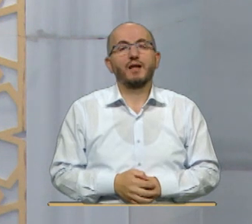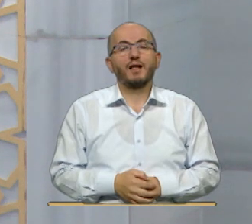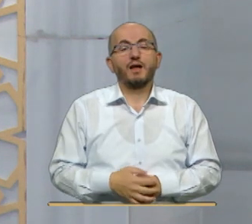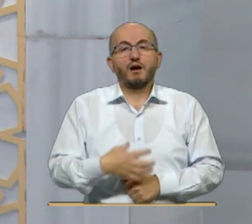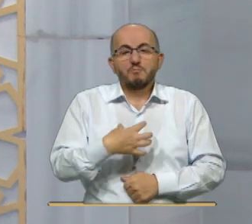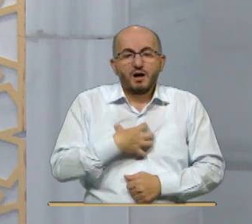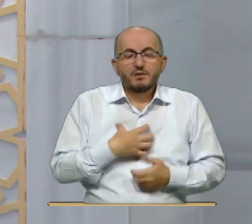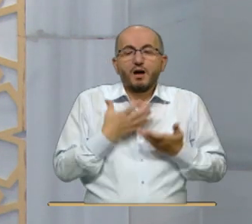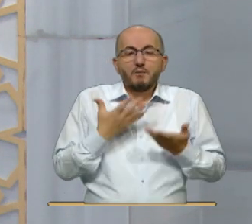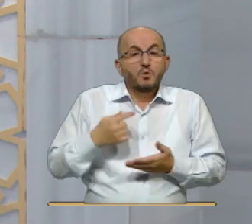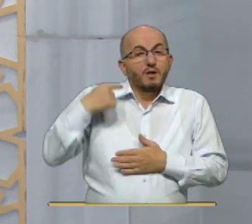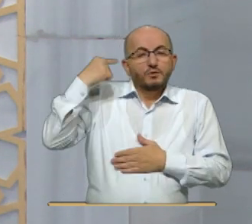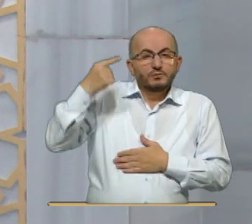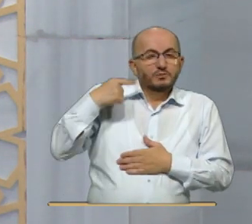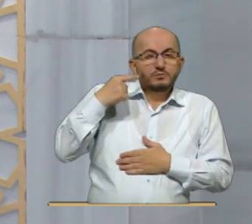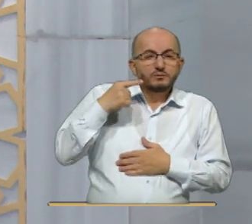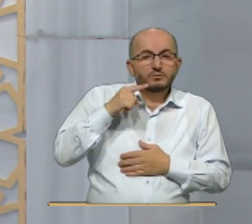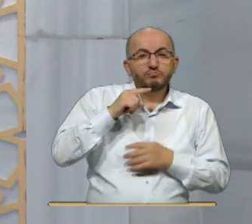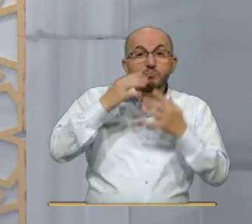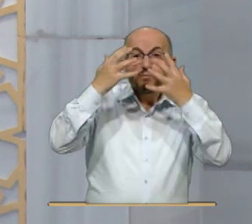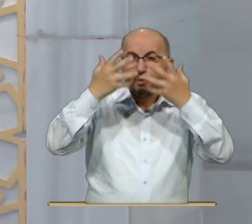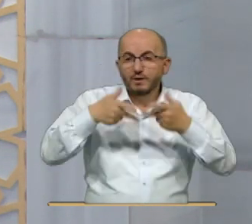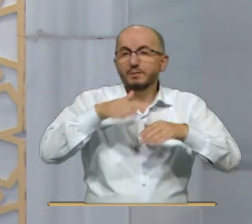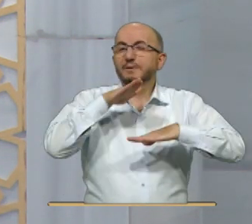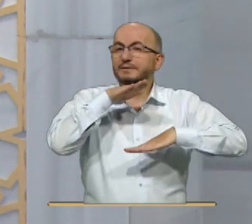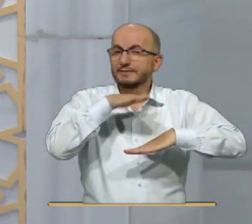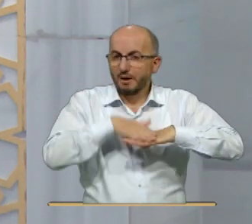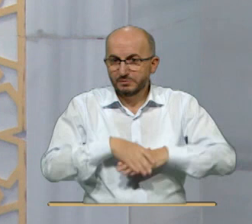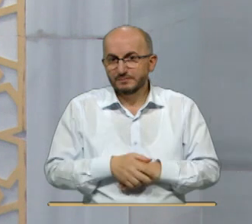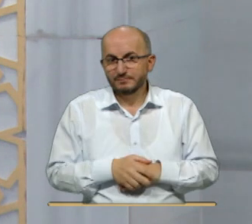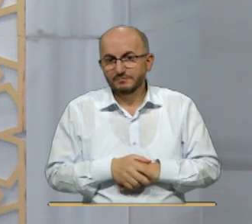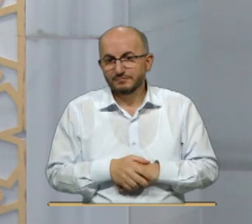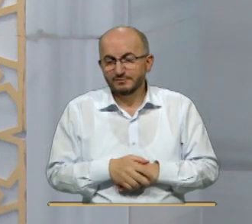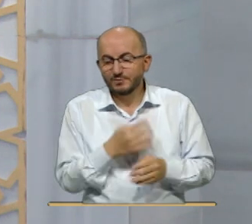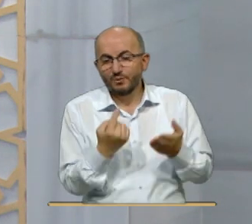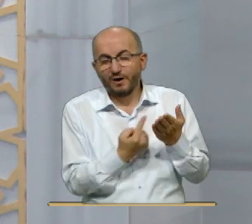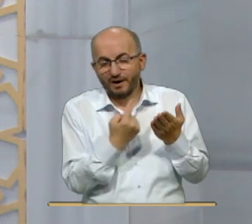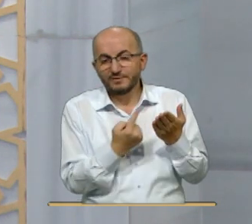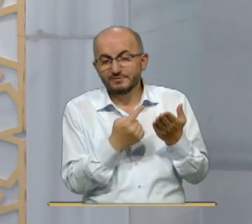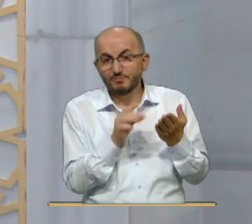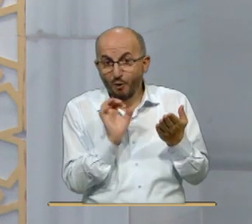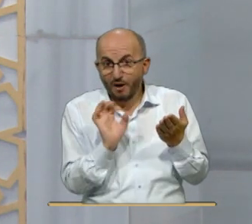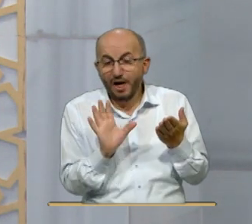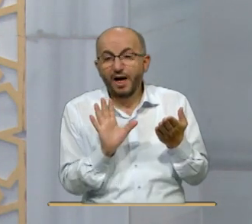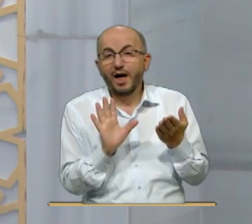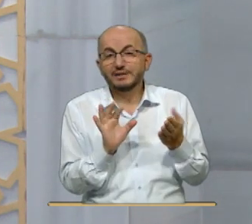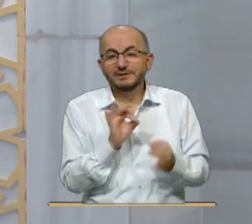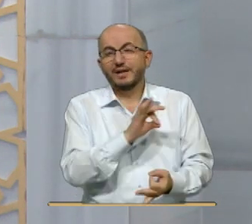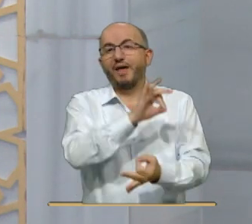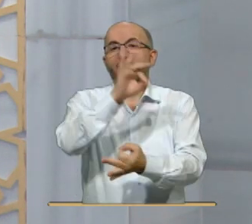Benimsediğin düşüncelerin sorgulamasını yapın. İşte Kur'an bu şekilde